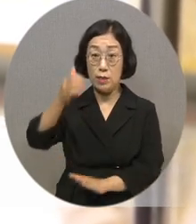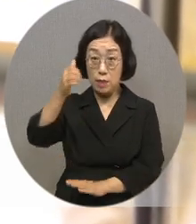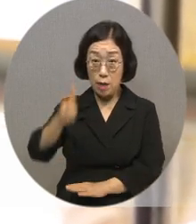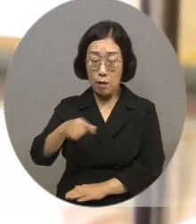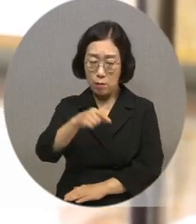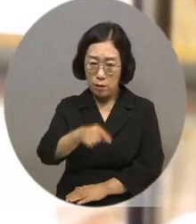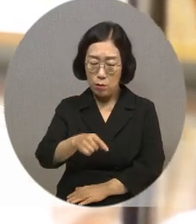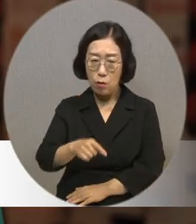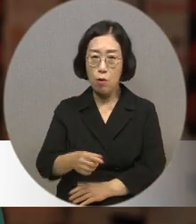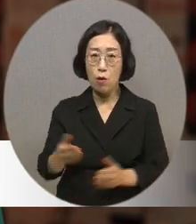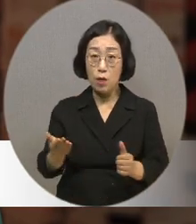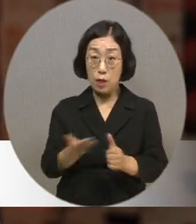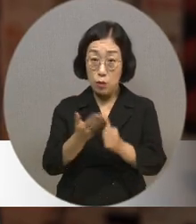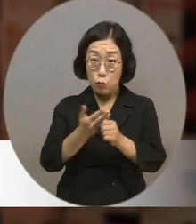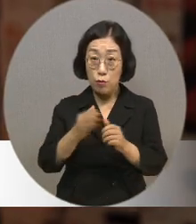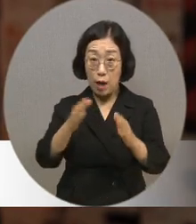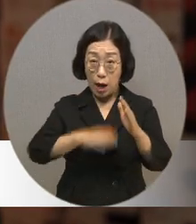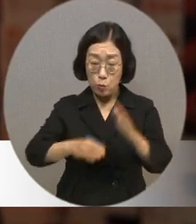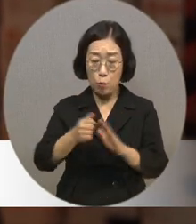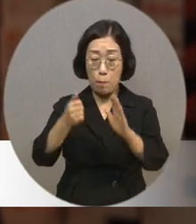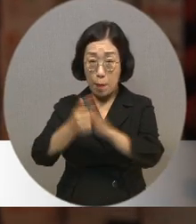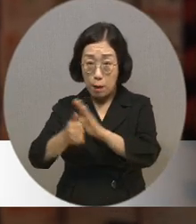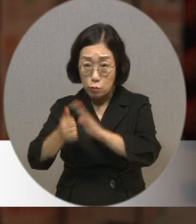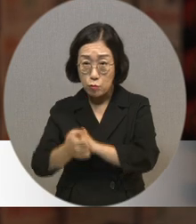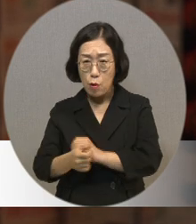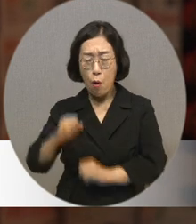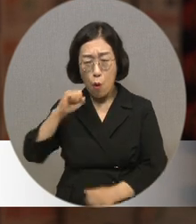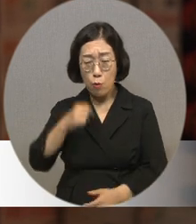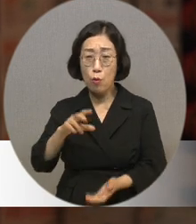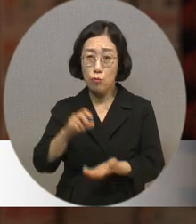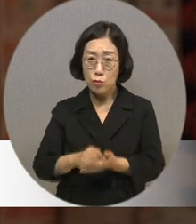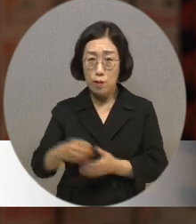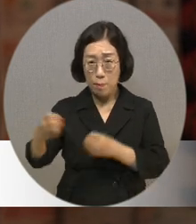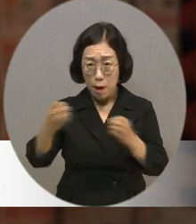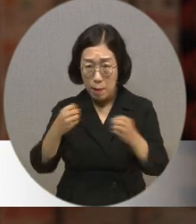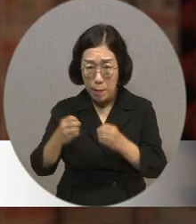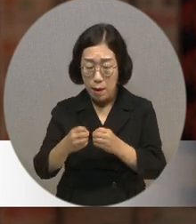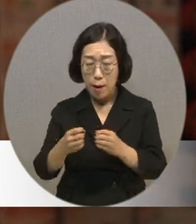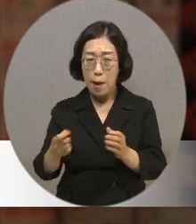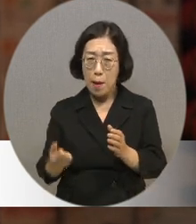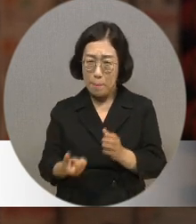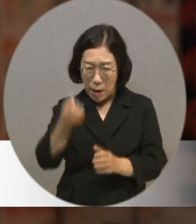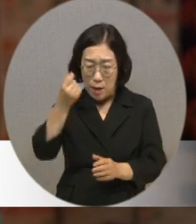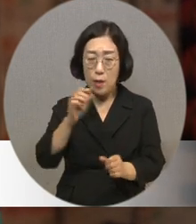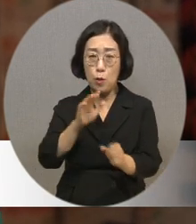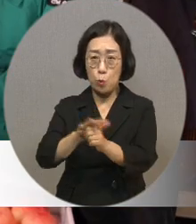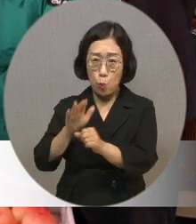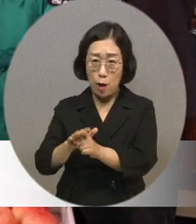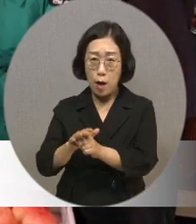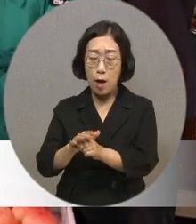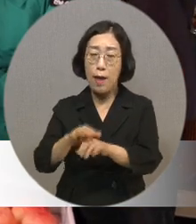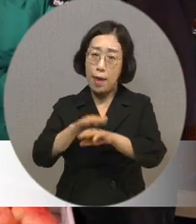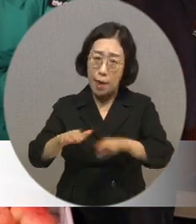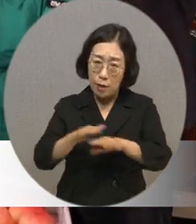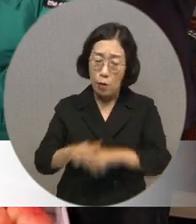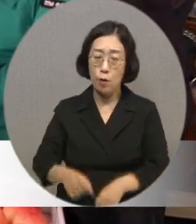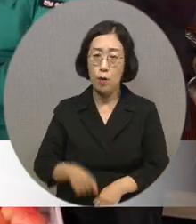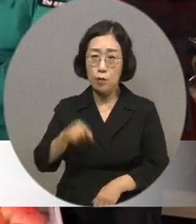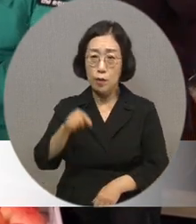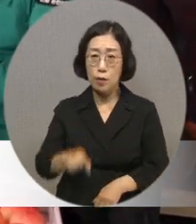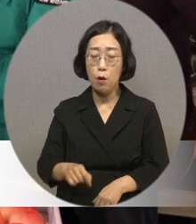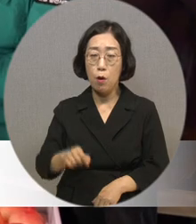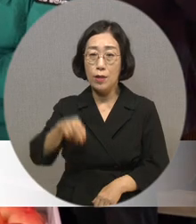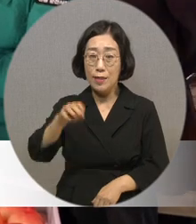복숭아 농가를 직접 방문해 농민들의 애로사항을 듣고 발빠른 행정 지원을 약속함과 함께 신속한